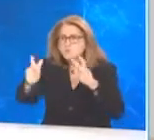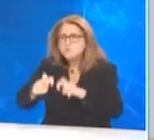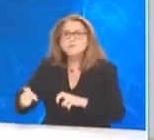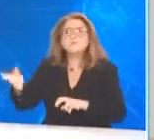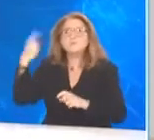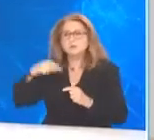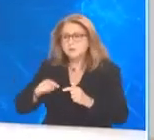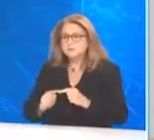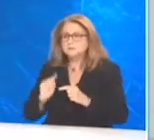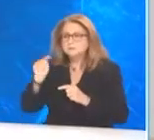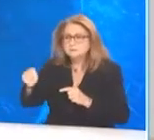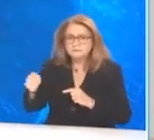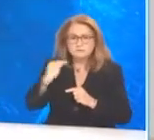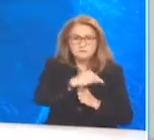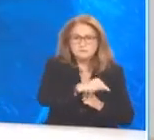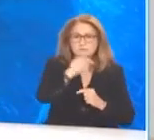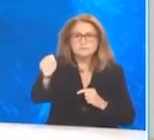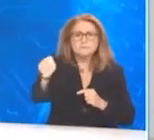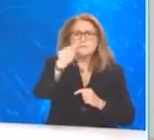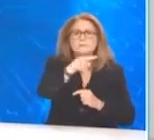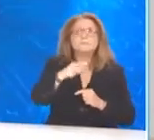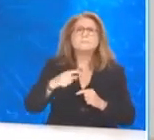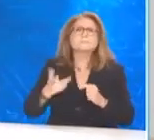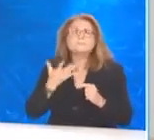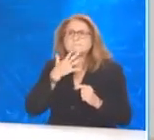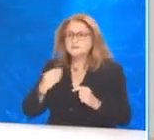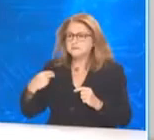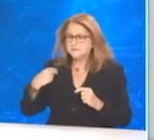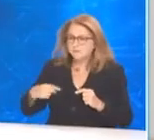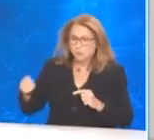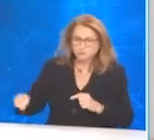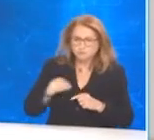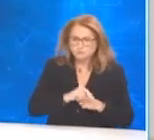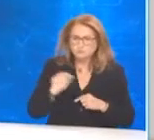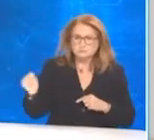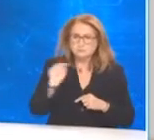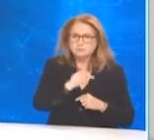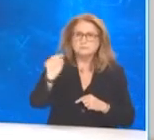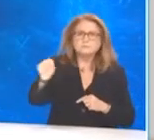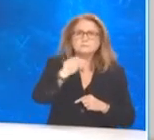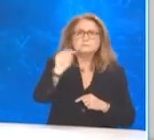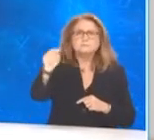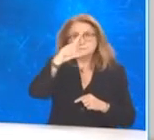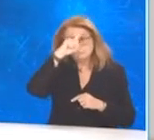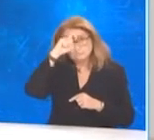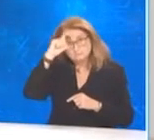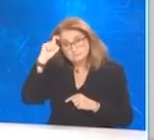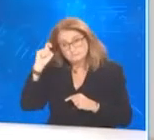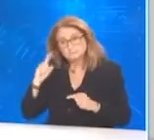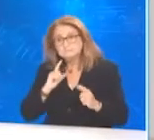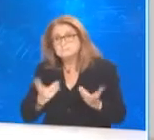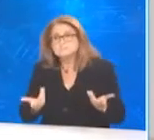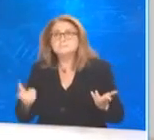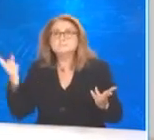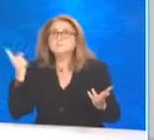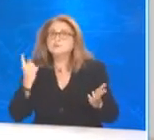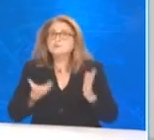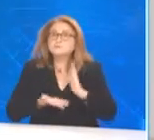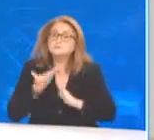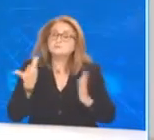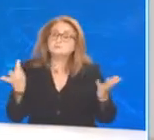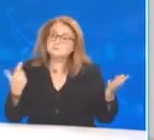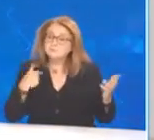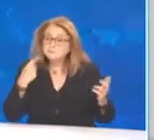από δήμο σε δήμο, μπορεί να είναι υψηλή. Αυτά είναι κριτήρια τα οποία έρχονται να χαρακτηρίσουν την απόφασή μας